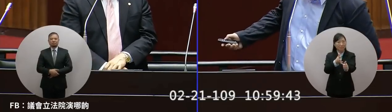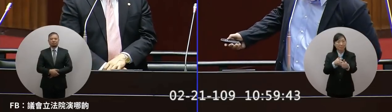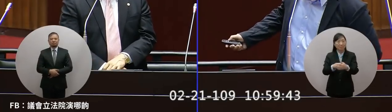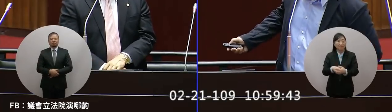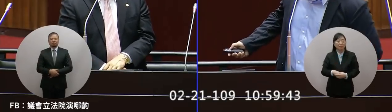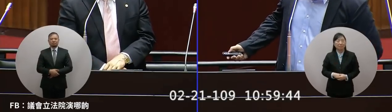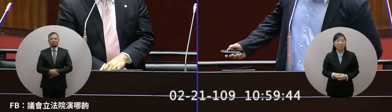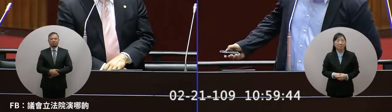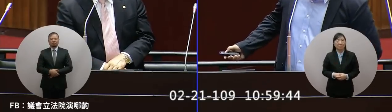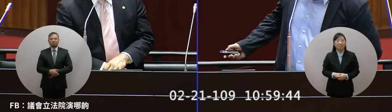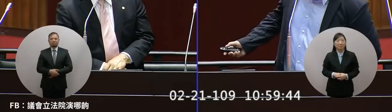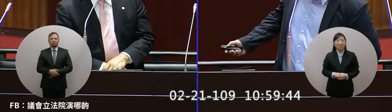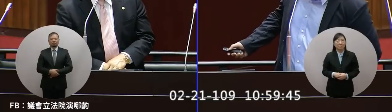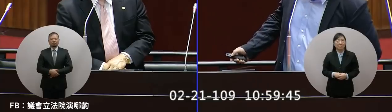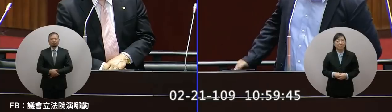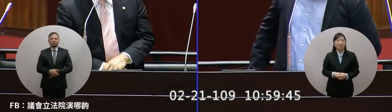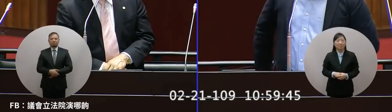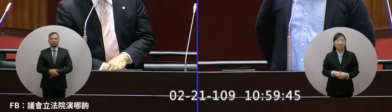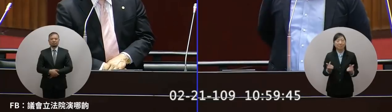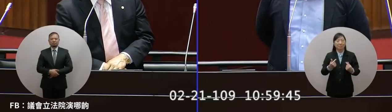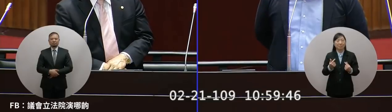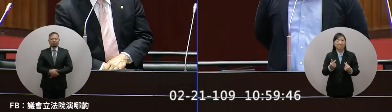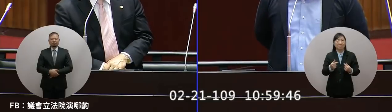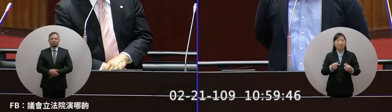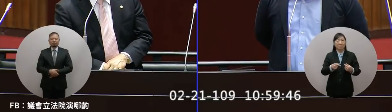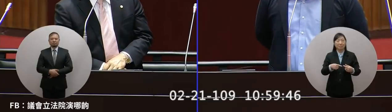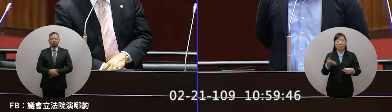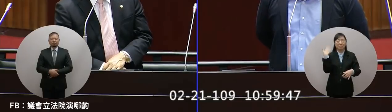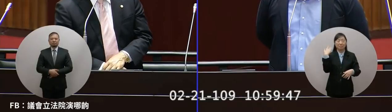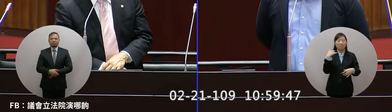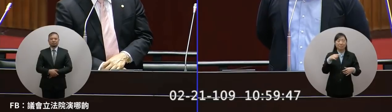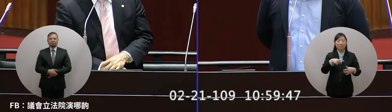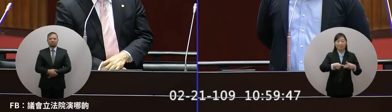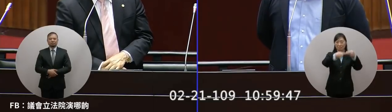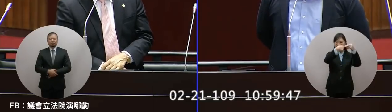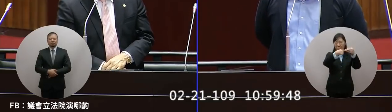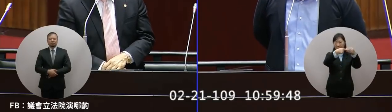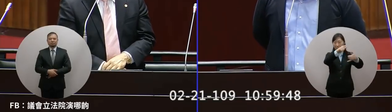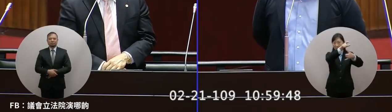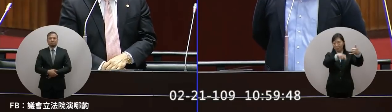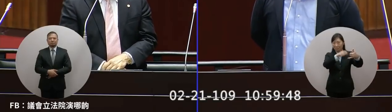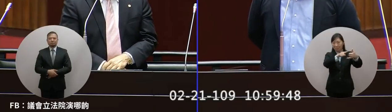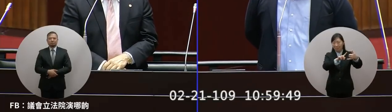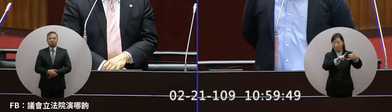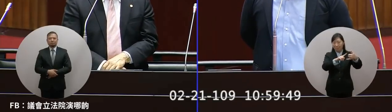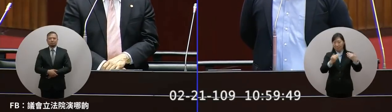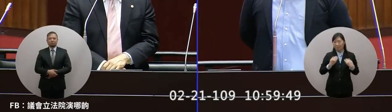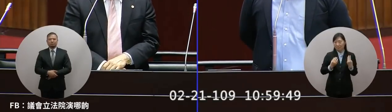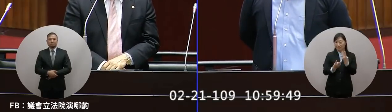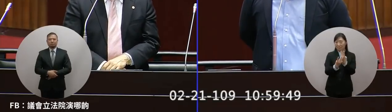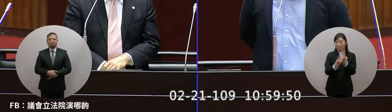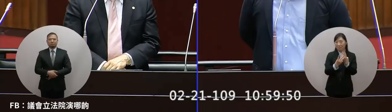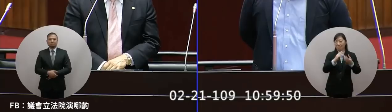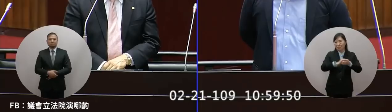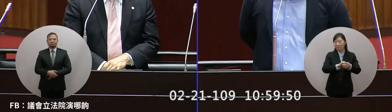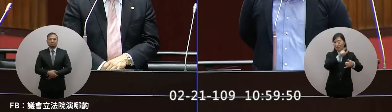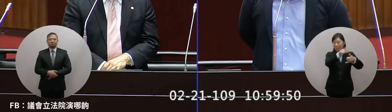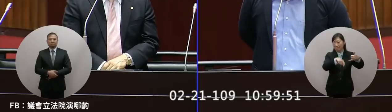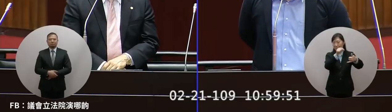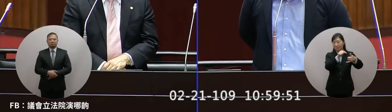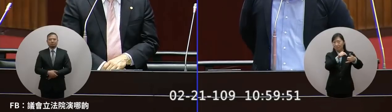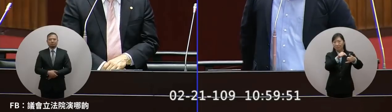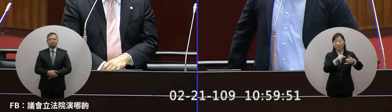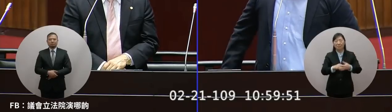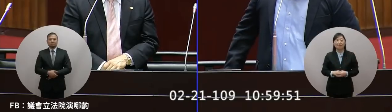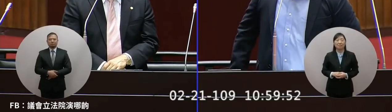个报告的，吼，就是有关于我们第一位确诊的这一位这个武汉肺炎的这个病